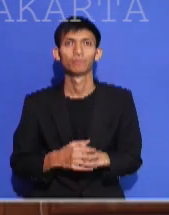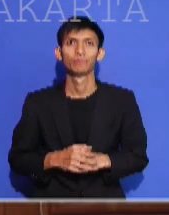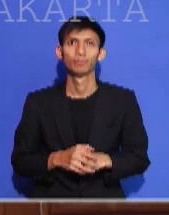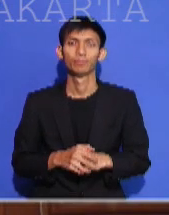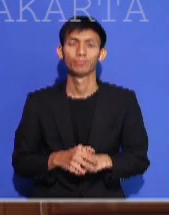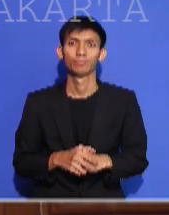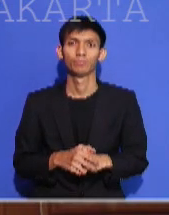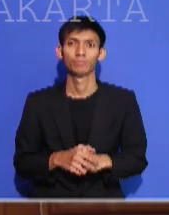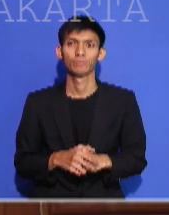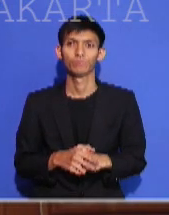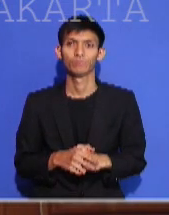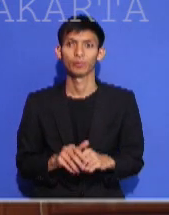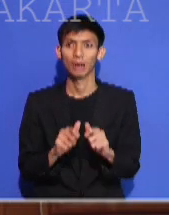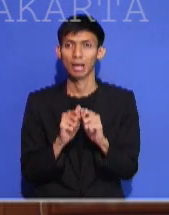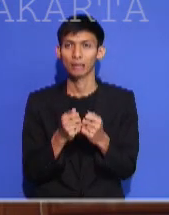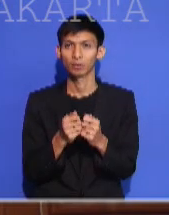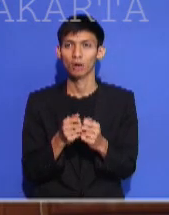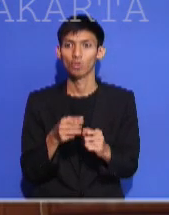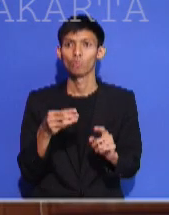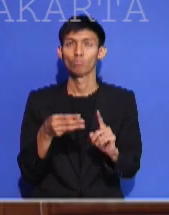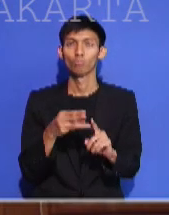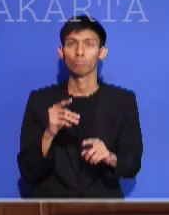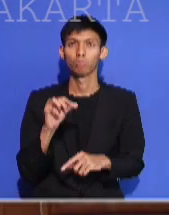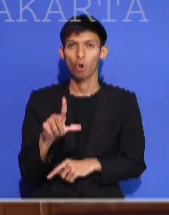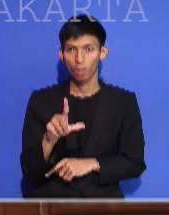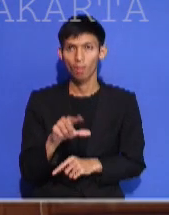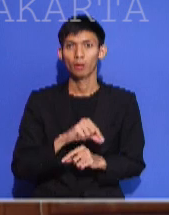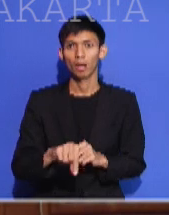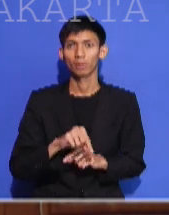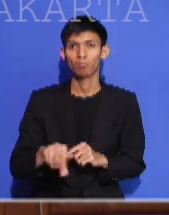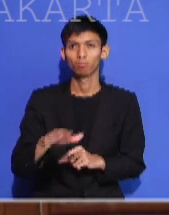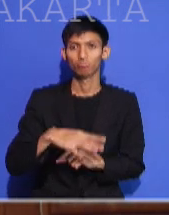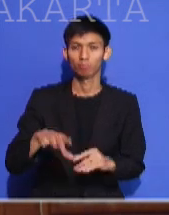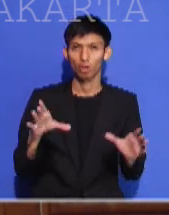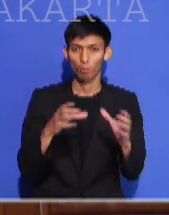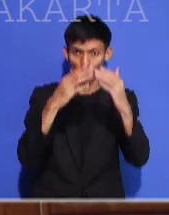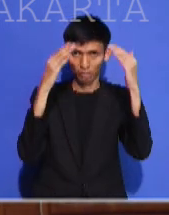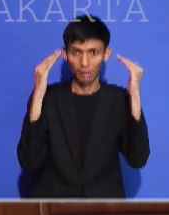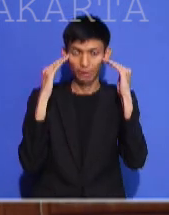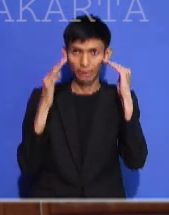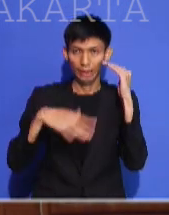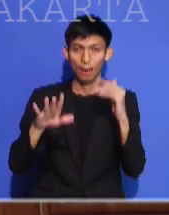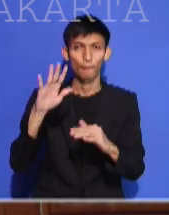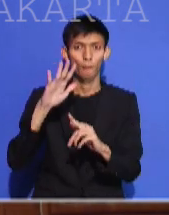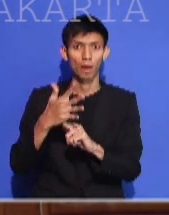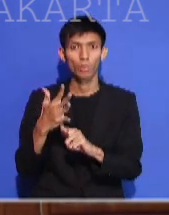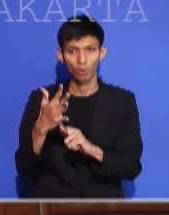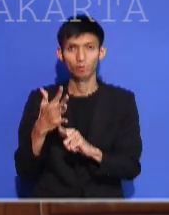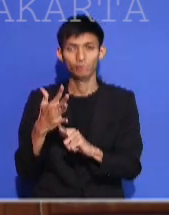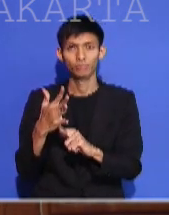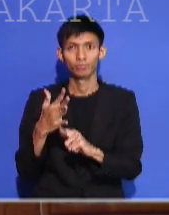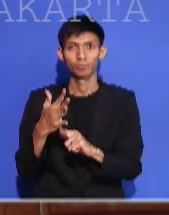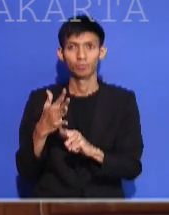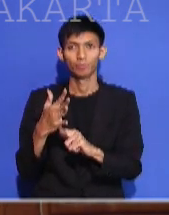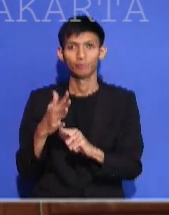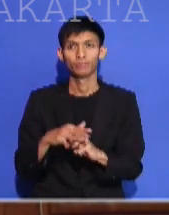Tanaman kacang brol mujudaken setunggaling komoditi olah tetanen pilihanipun kadang tani ing laladan Bantul. Ananging emanipun sakmenika